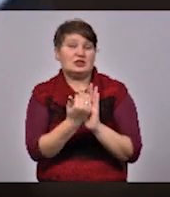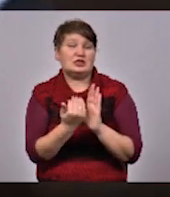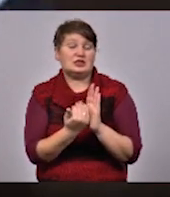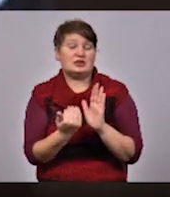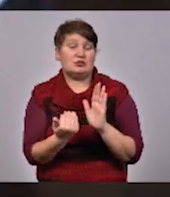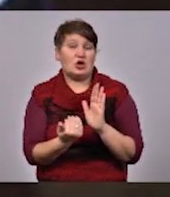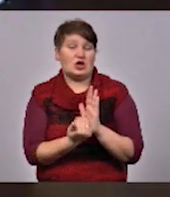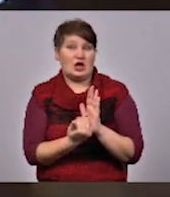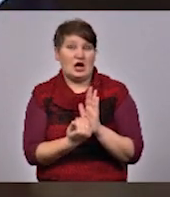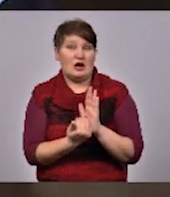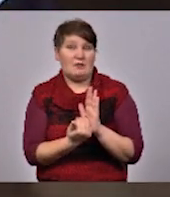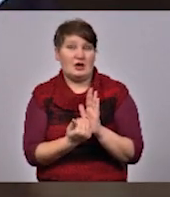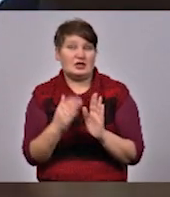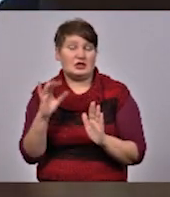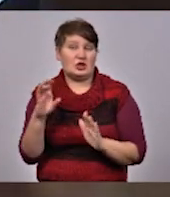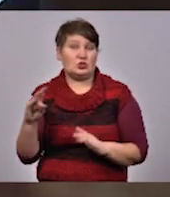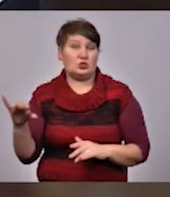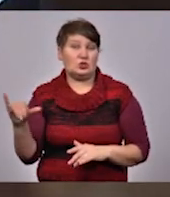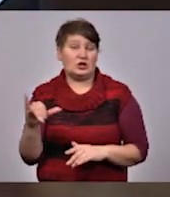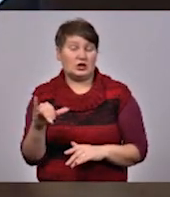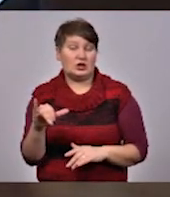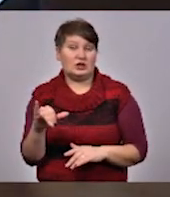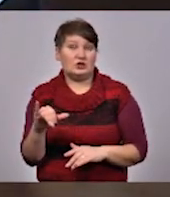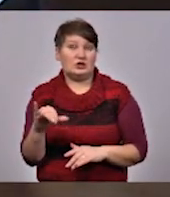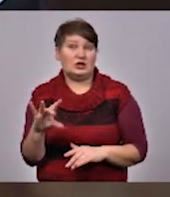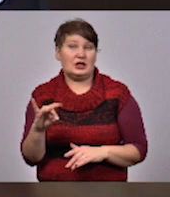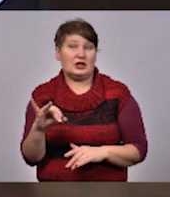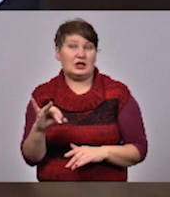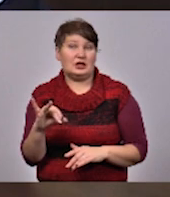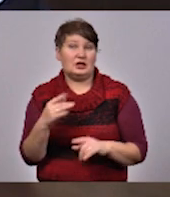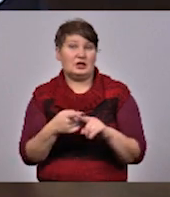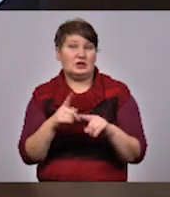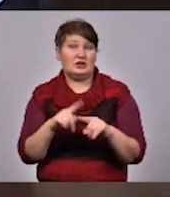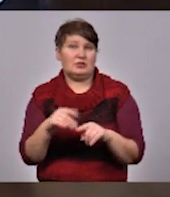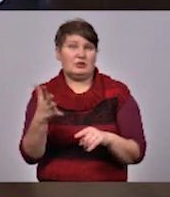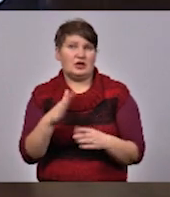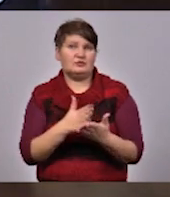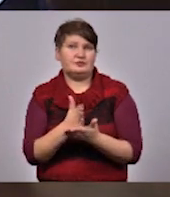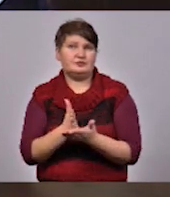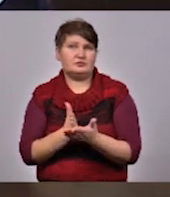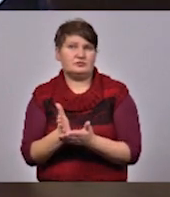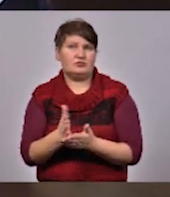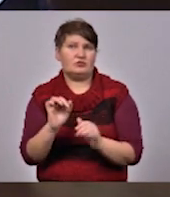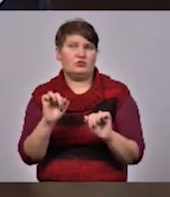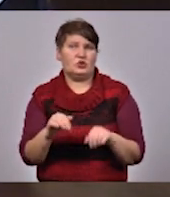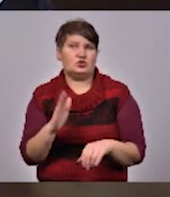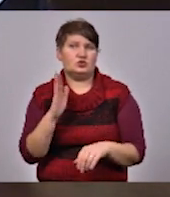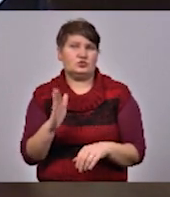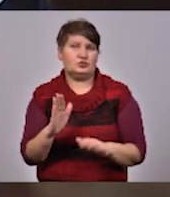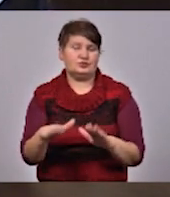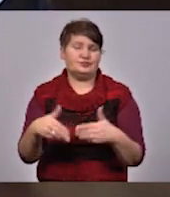програма інтернатури, і фактично таким чином випускник обирає 5 пріоритетів. Вони можуть бути продиктовані